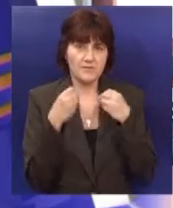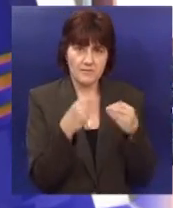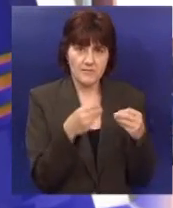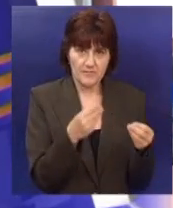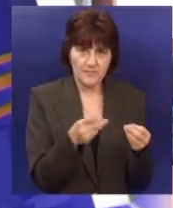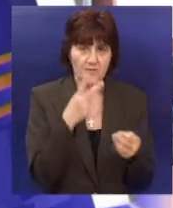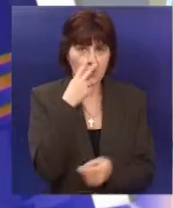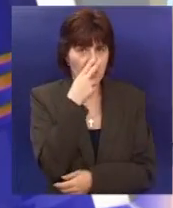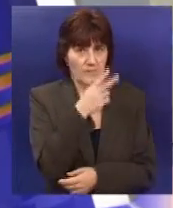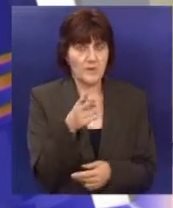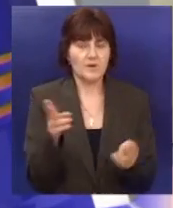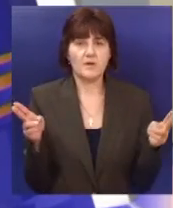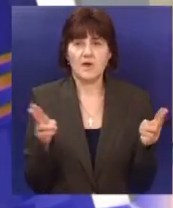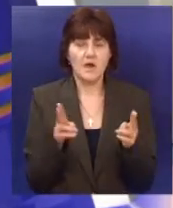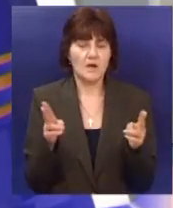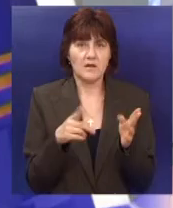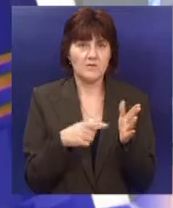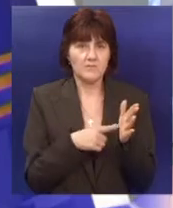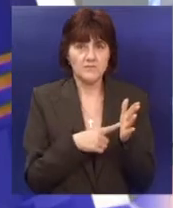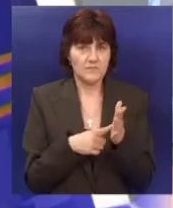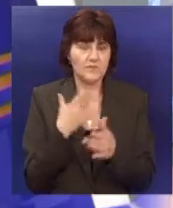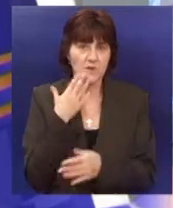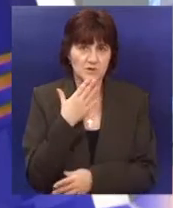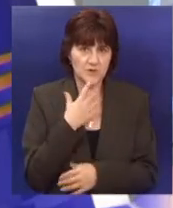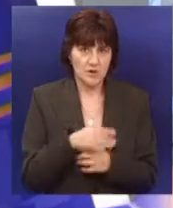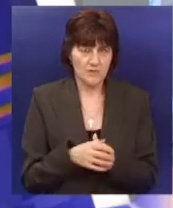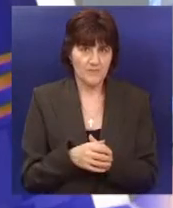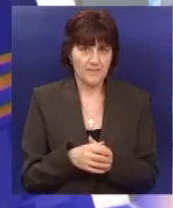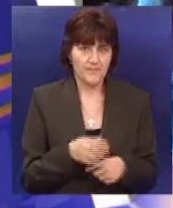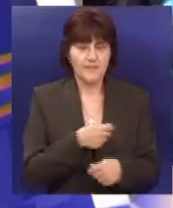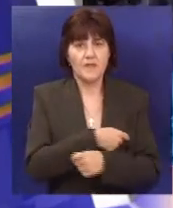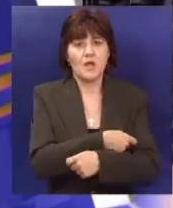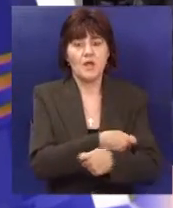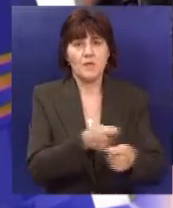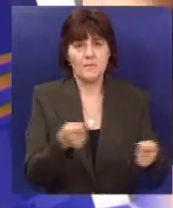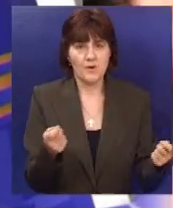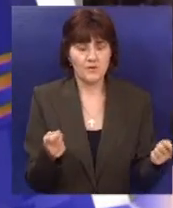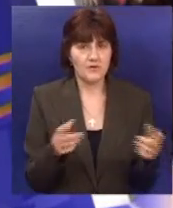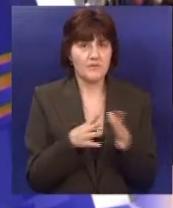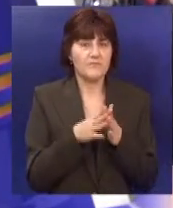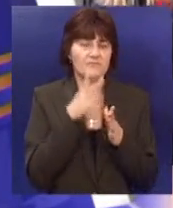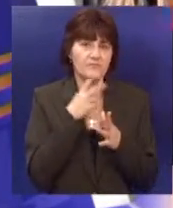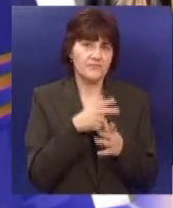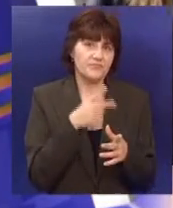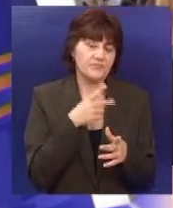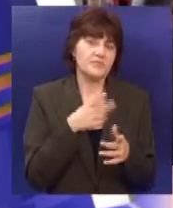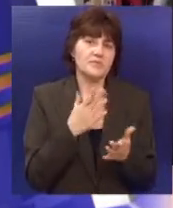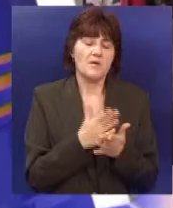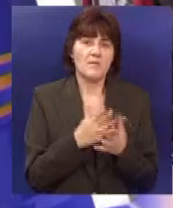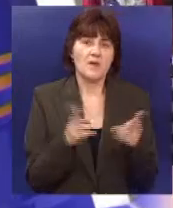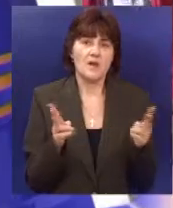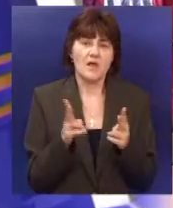nakon toga su imali prilike da pogledaju kratku video prezentaciju Politehničke škole. Podeljeni u grupe, osmaci su prošetali